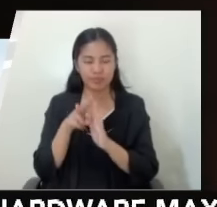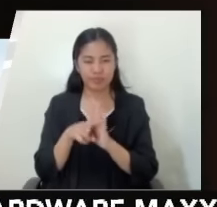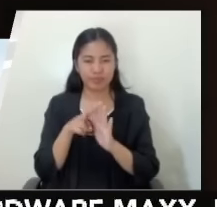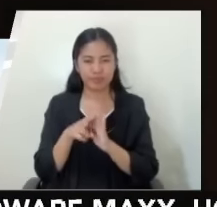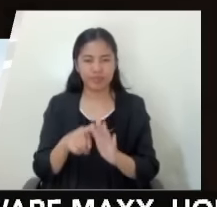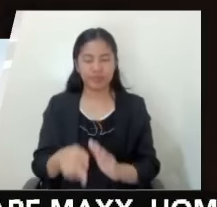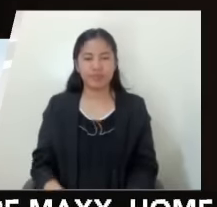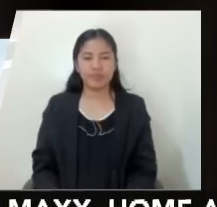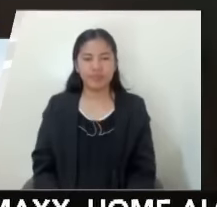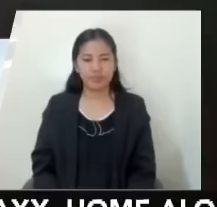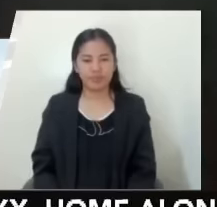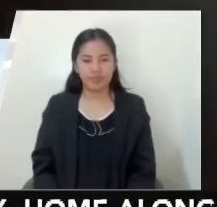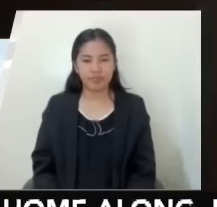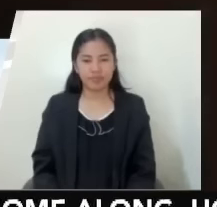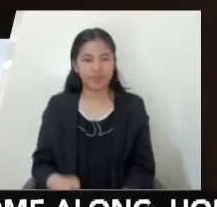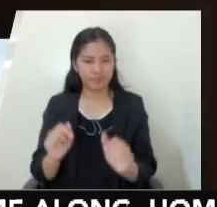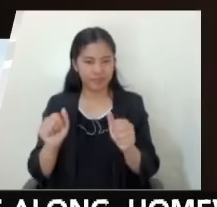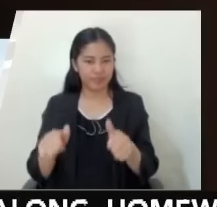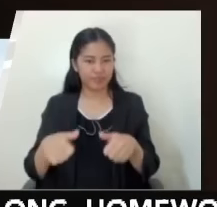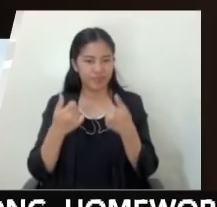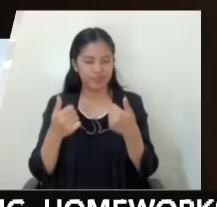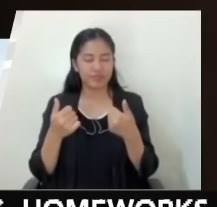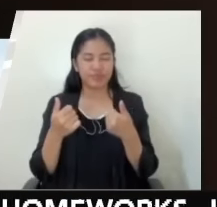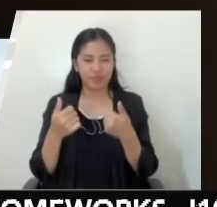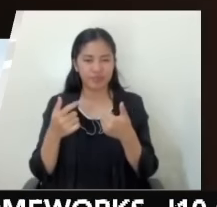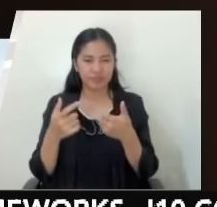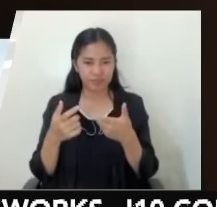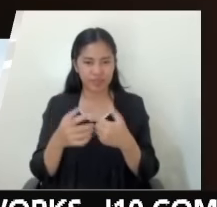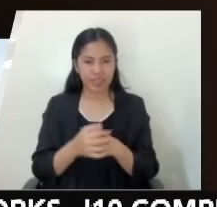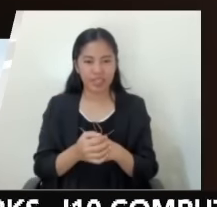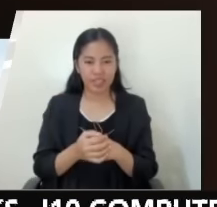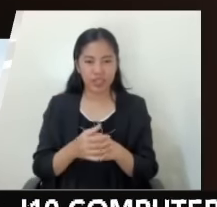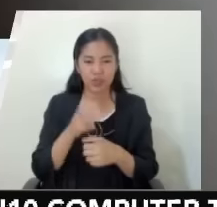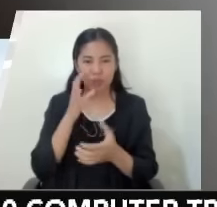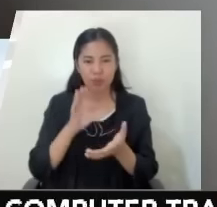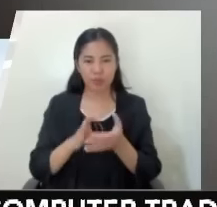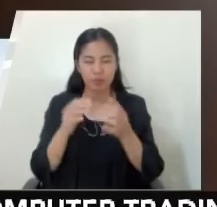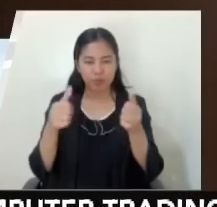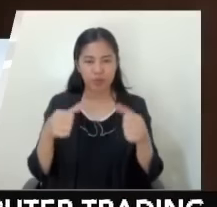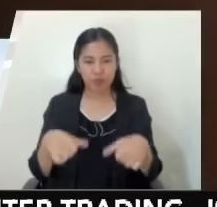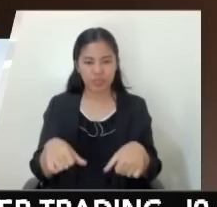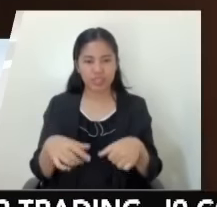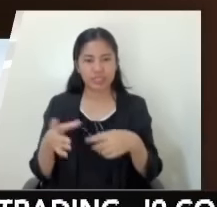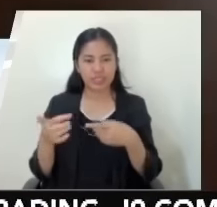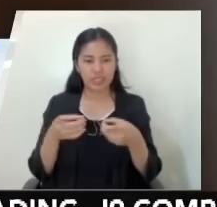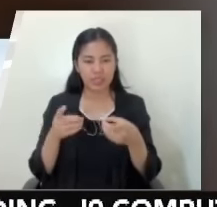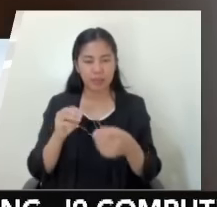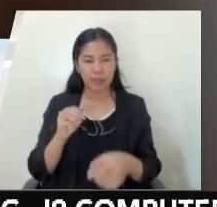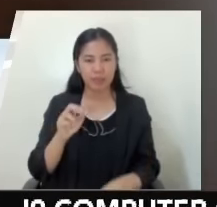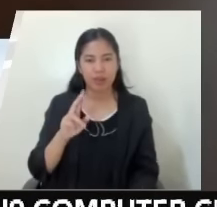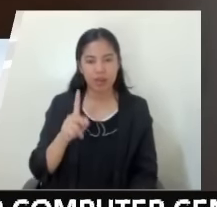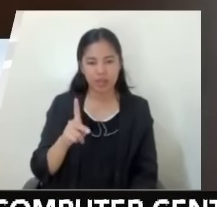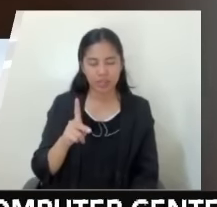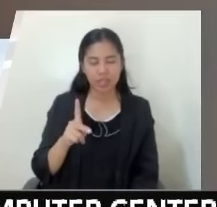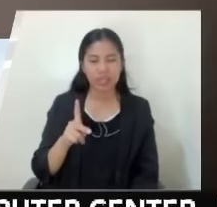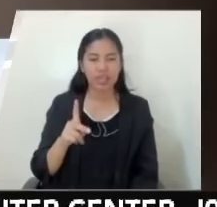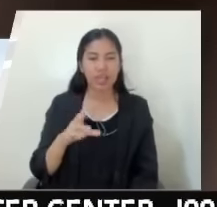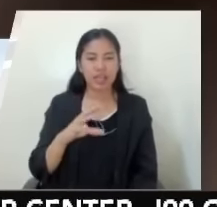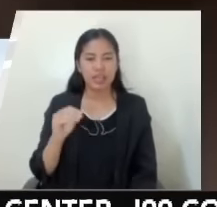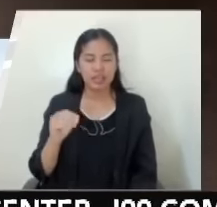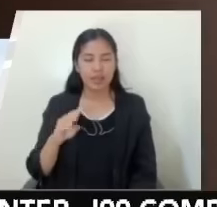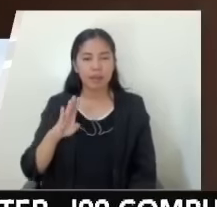Hinamon din silang kumasa sa challenge. Napa-comment naman sa post sina Direk Mark Reyes at Sangre Tera Bianca Umali. Ang